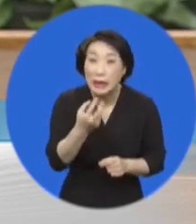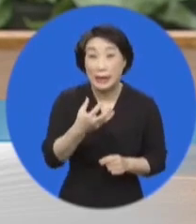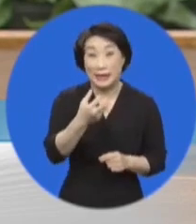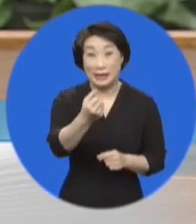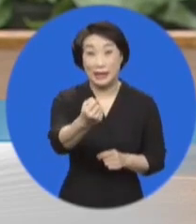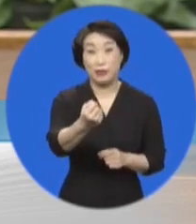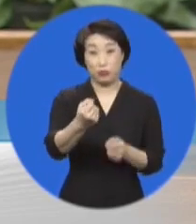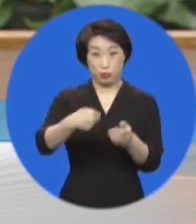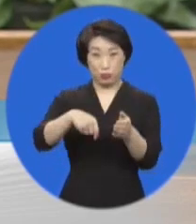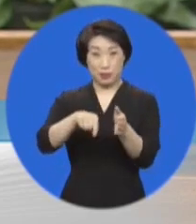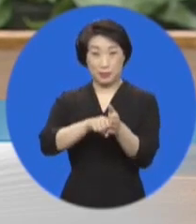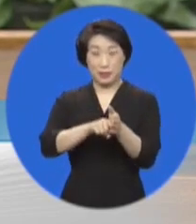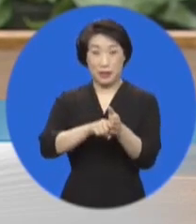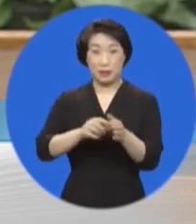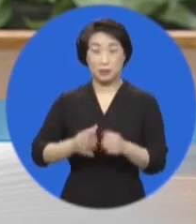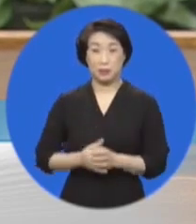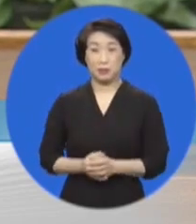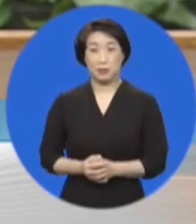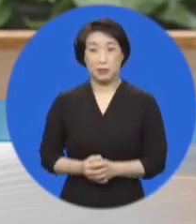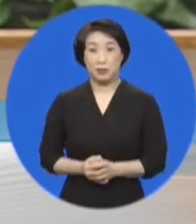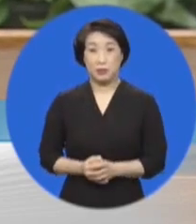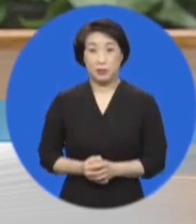영생을 얻게 하려 하시며